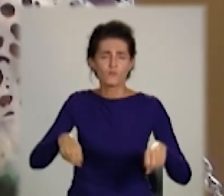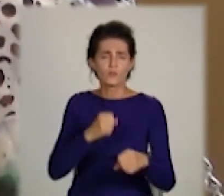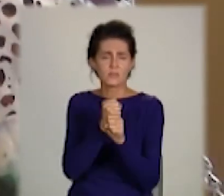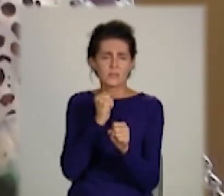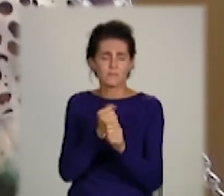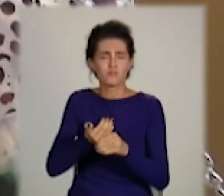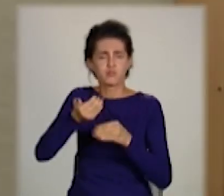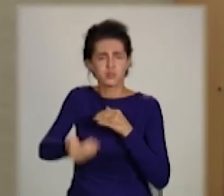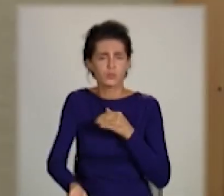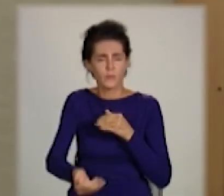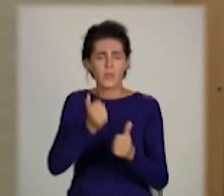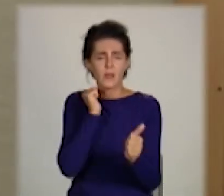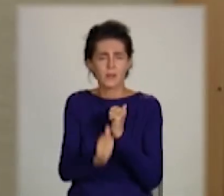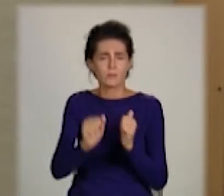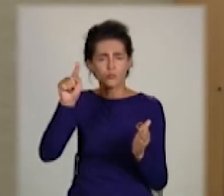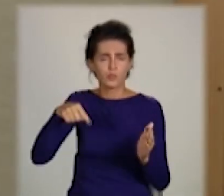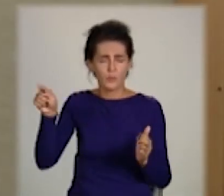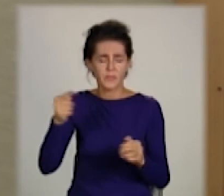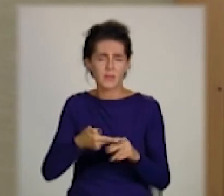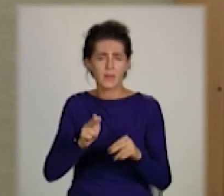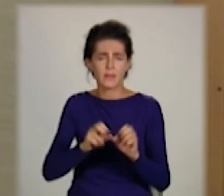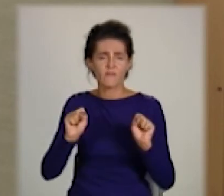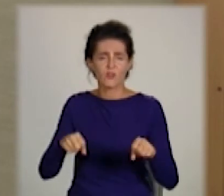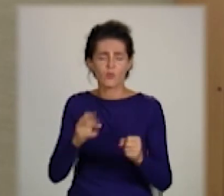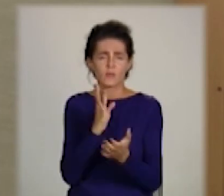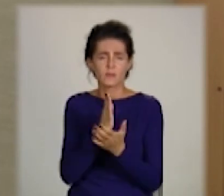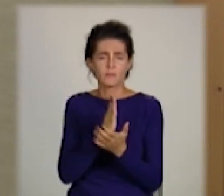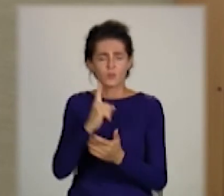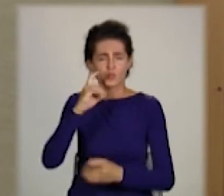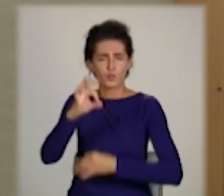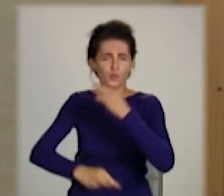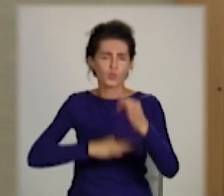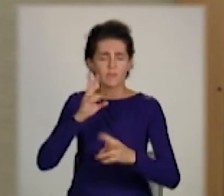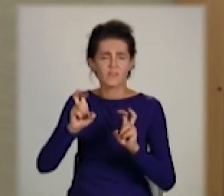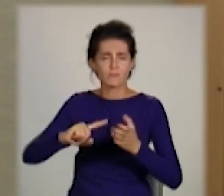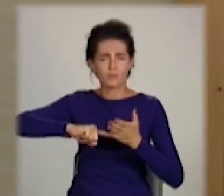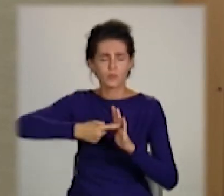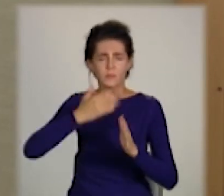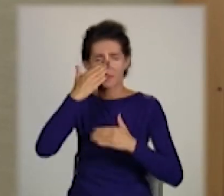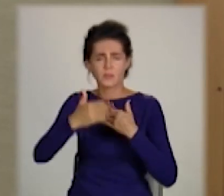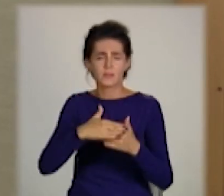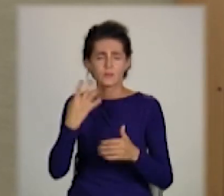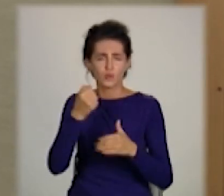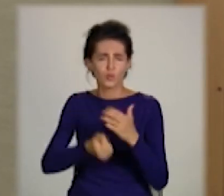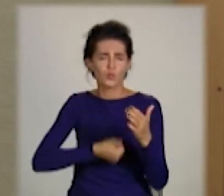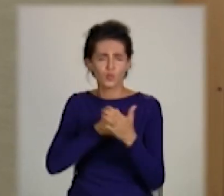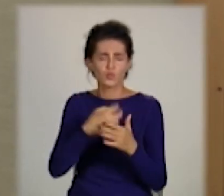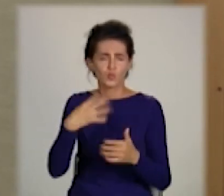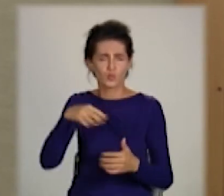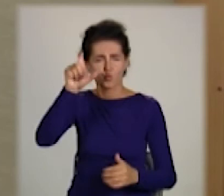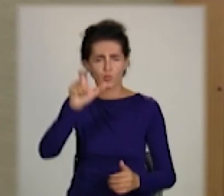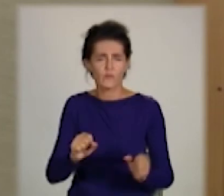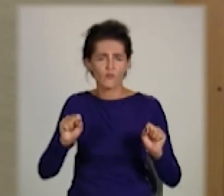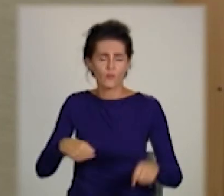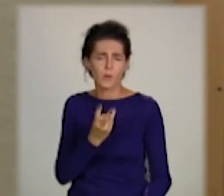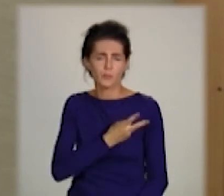Кожен пункт має таку можливість за добу провакцинувати від 30 до 40 осіб. Тобто, якщо